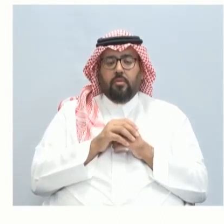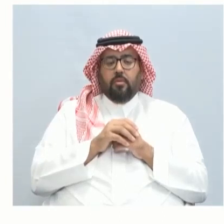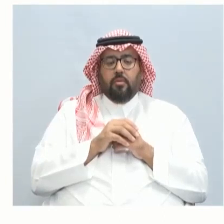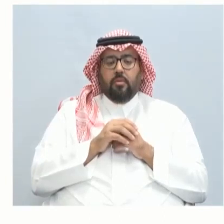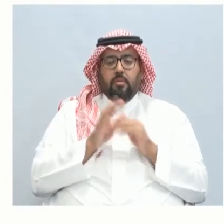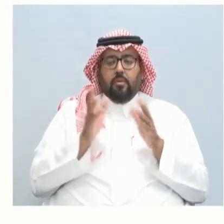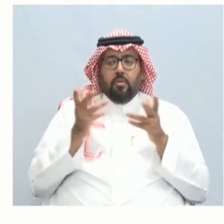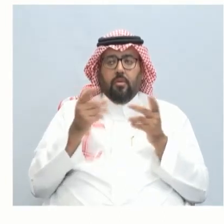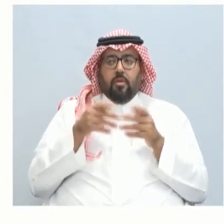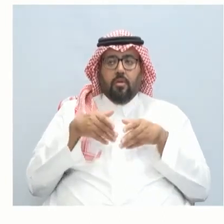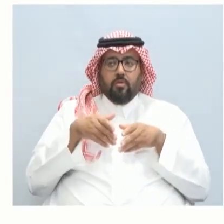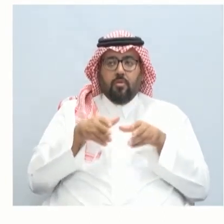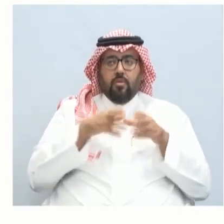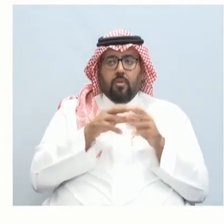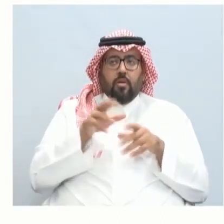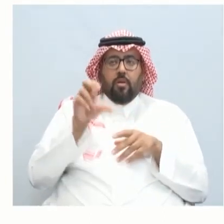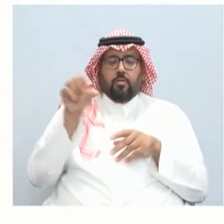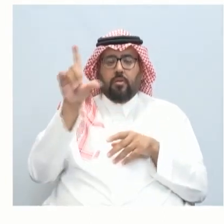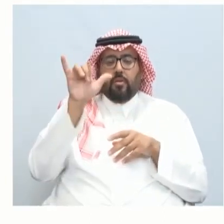ما هي الطرق والاساليب